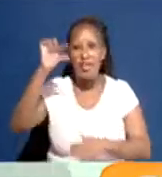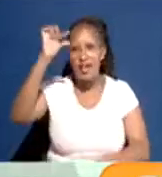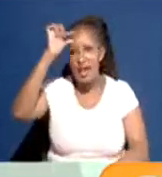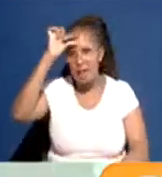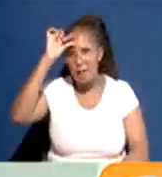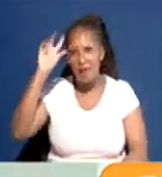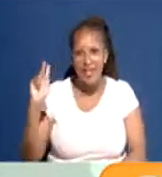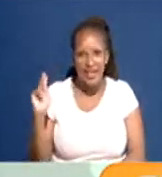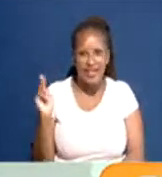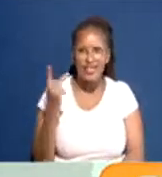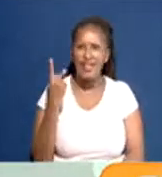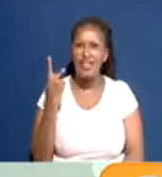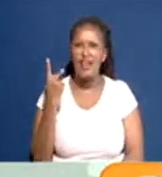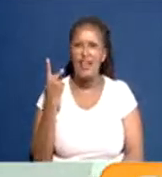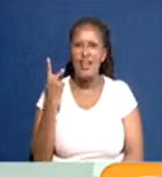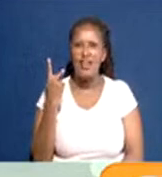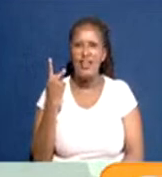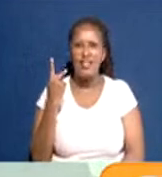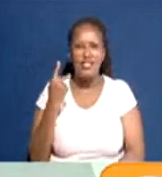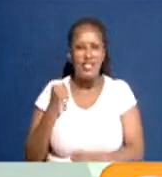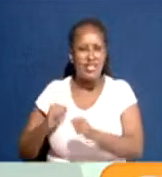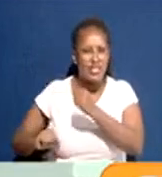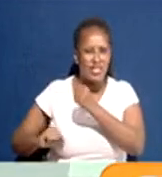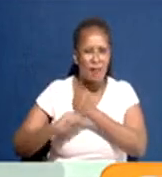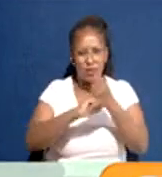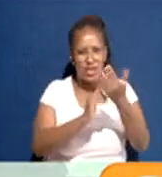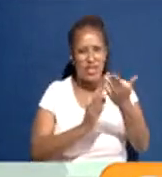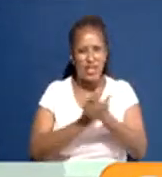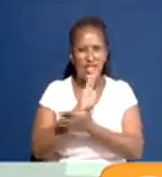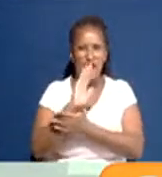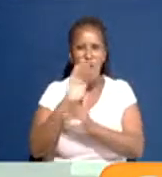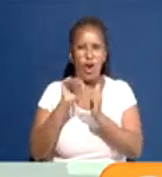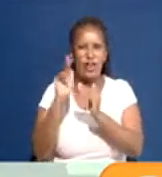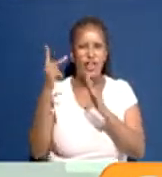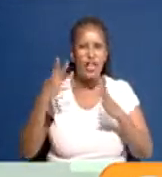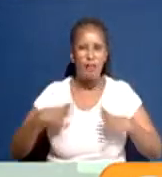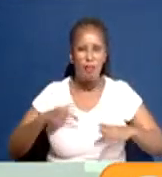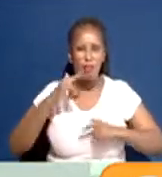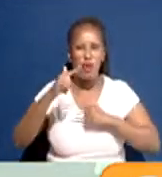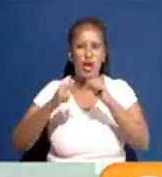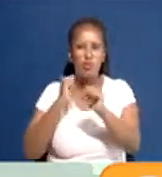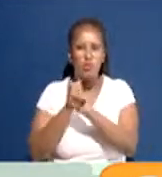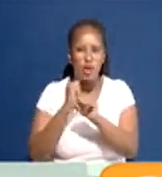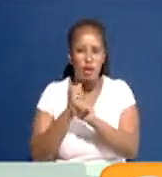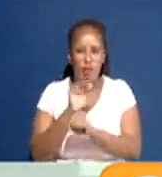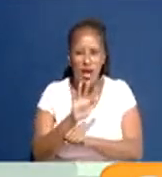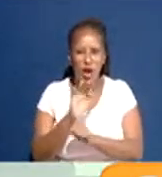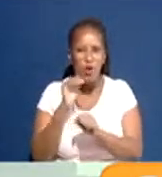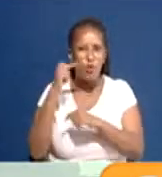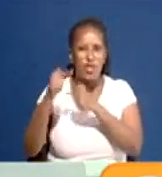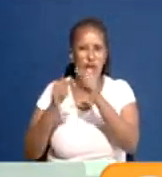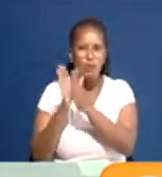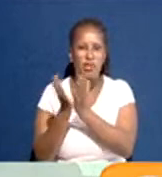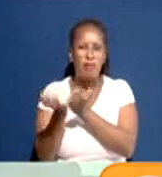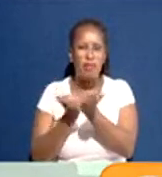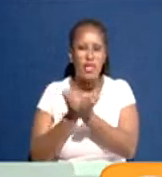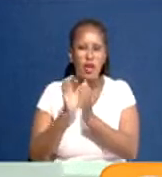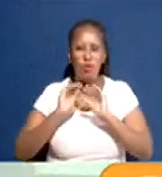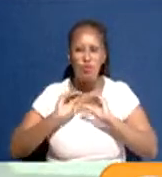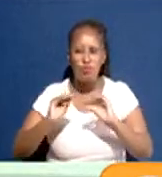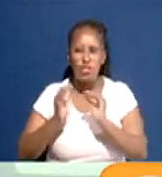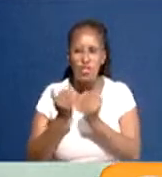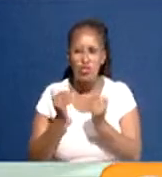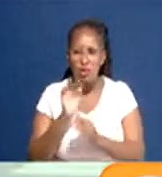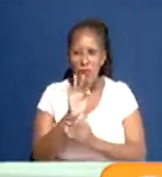Kenya itasimamia haki ya kila Mkenya kuendesha biashara yake, kuendesha kazi yake, kusomesha watoto